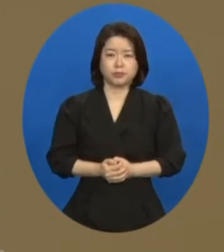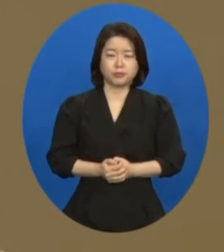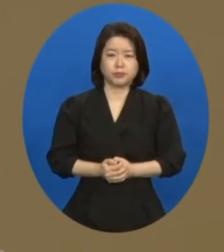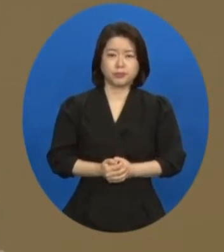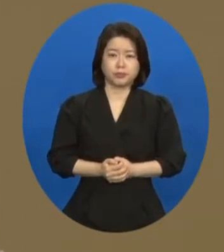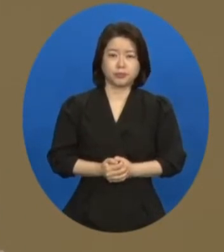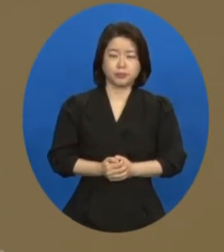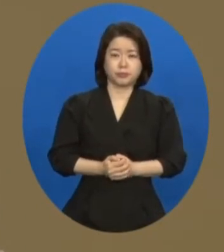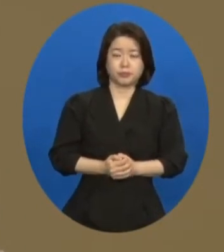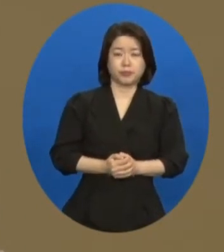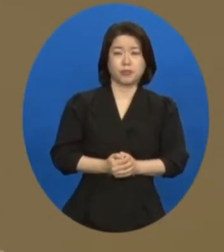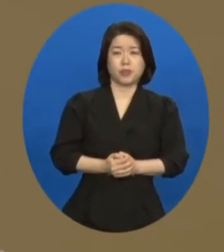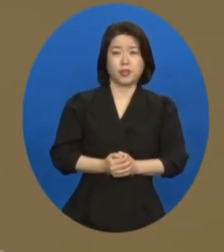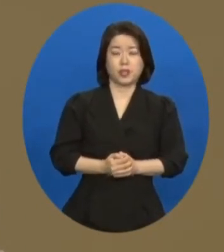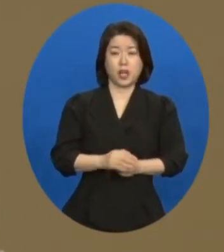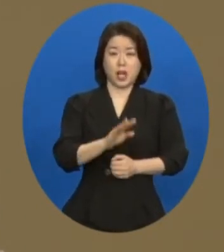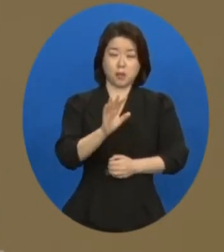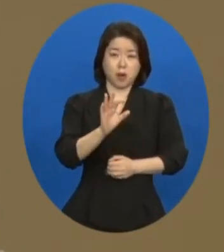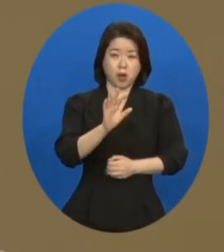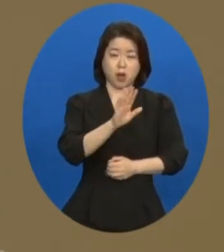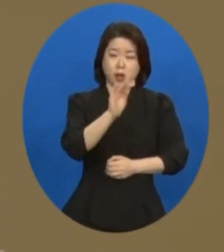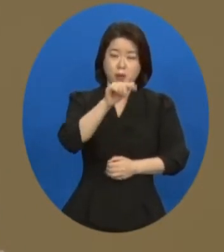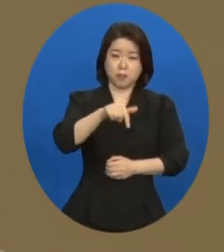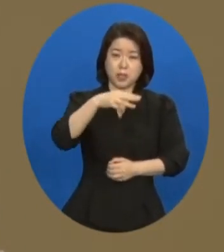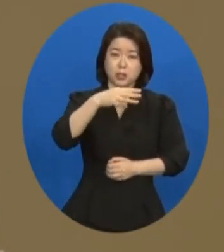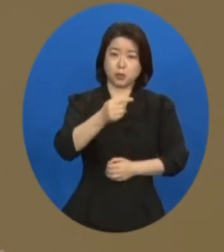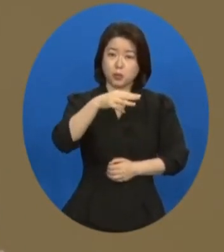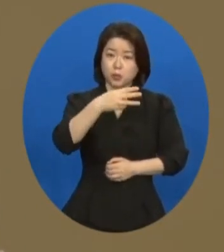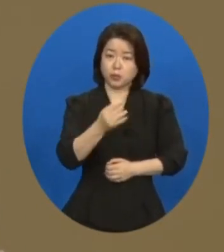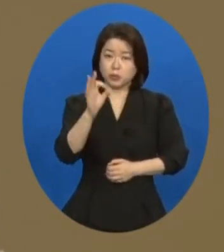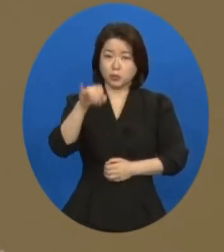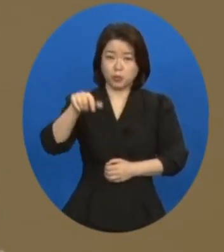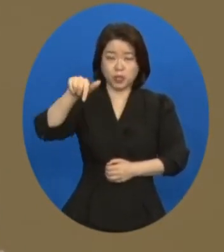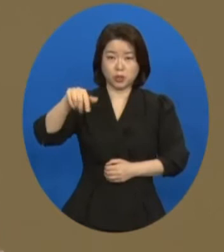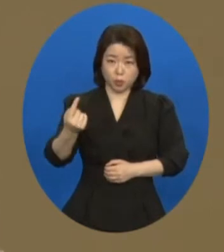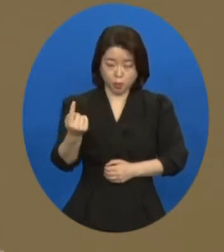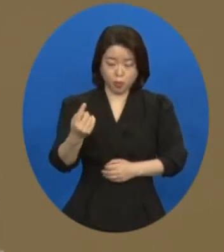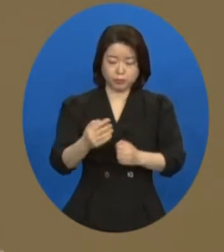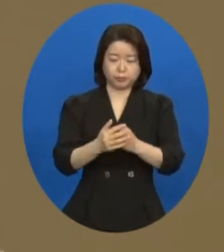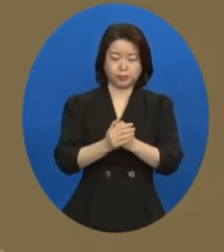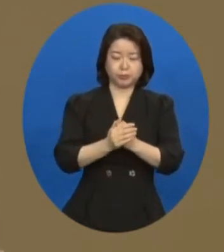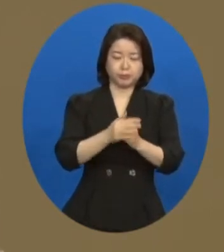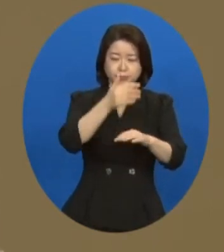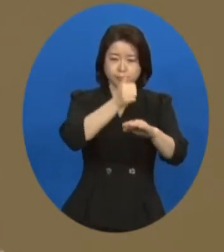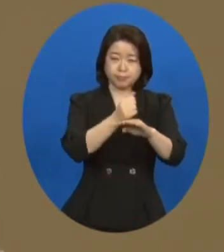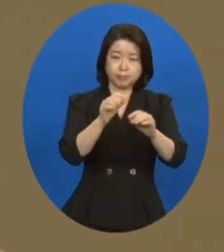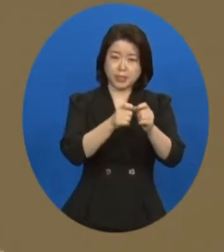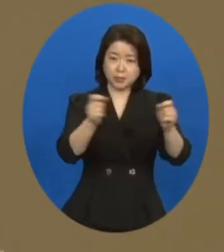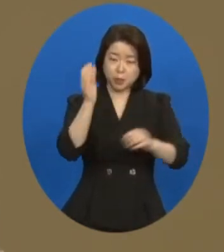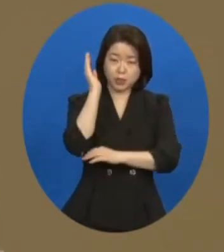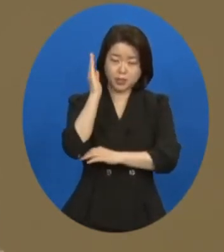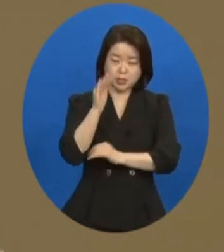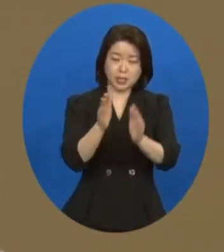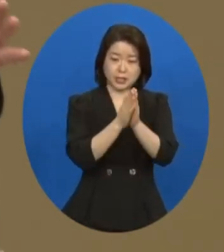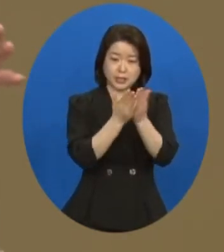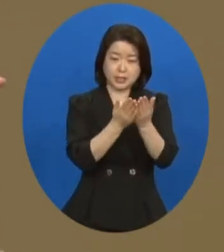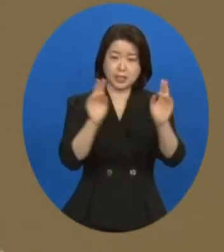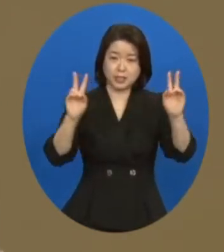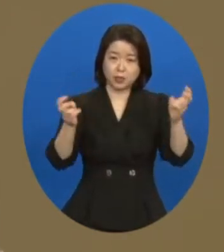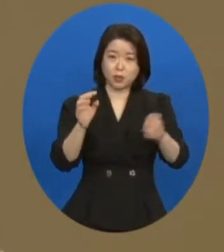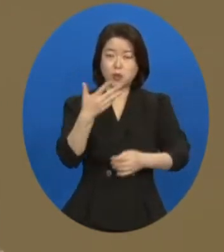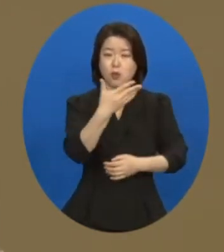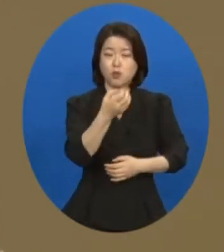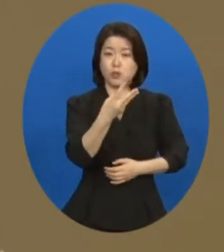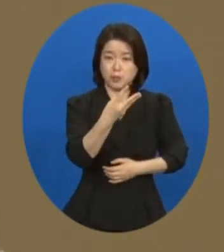빅토르 위고의 마지막 장편소설 90살 이라는 소설은 프랑스 대혁명